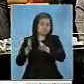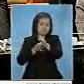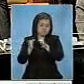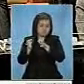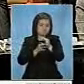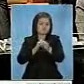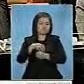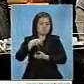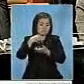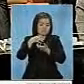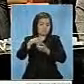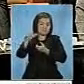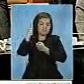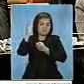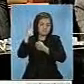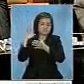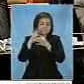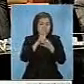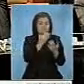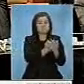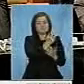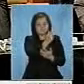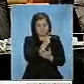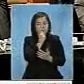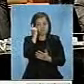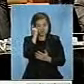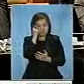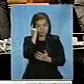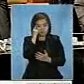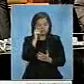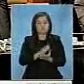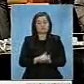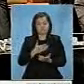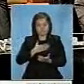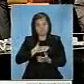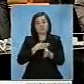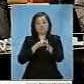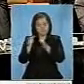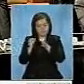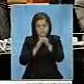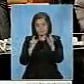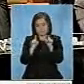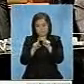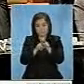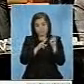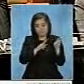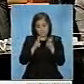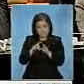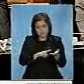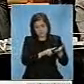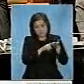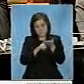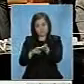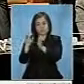วถึงเรื่องของพระราชบัญญัติเงินกู้นะครับซึ่งผมก็ขออนุญาตเรียนว่าการออกกฎหมายเงินกู้นั้นไม่ใช่